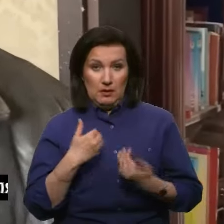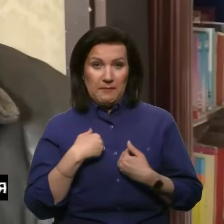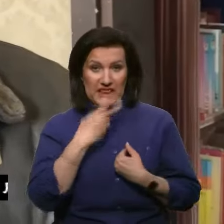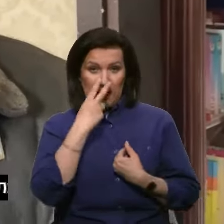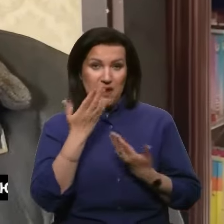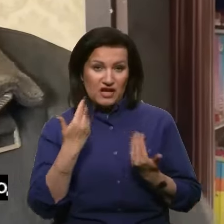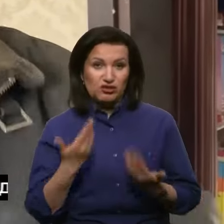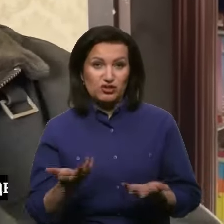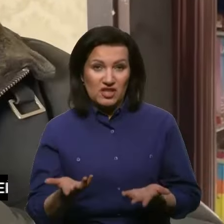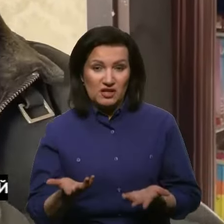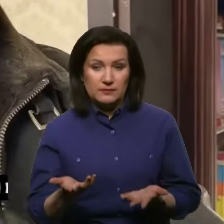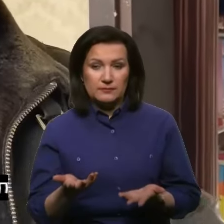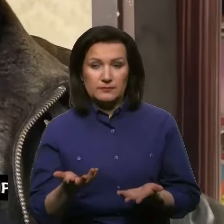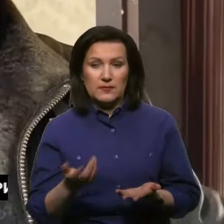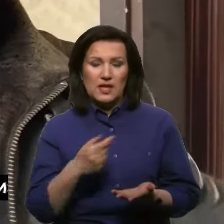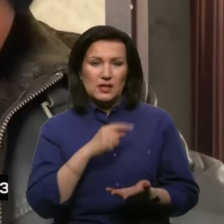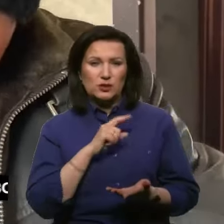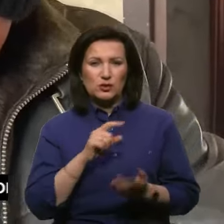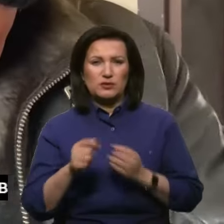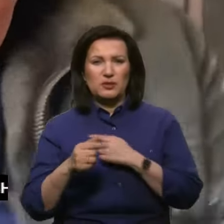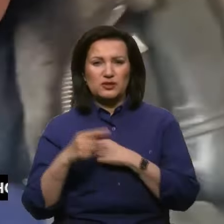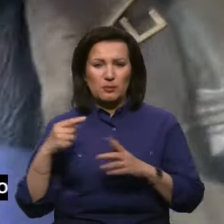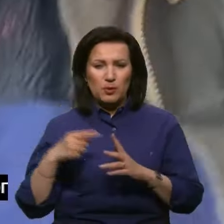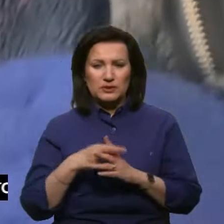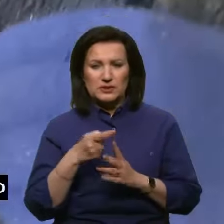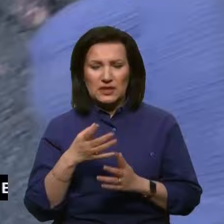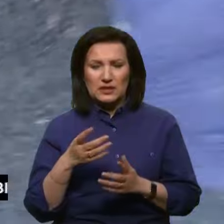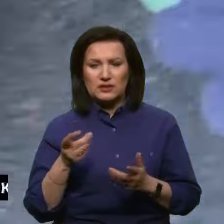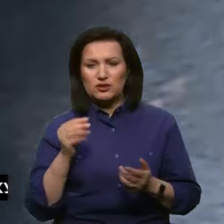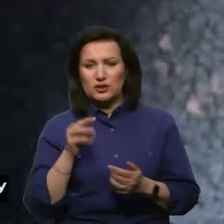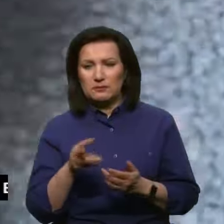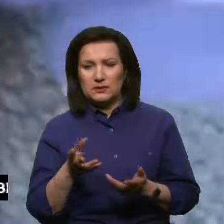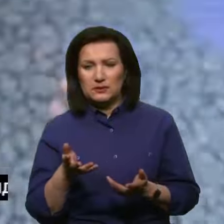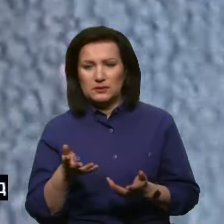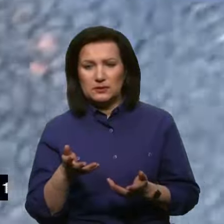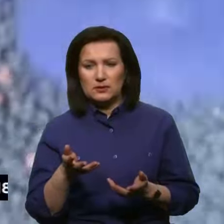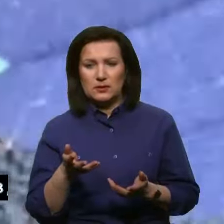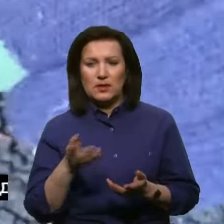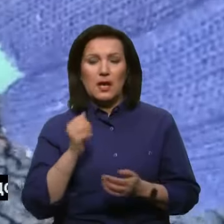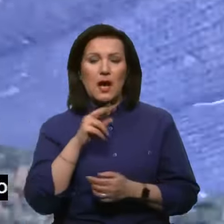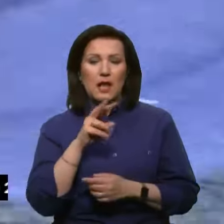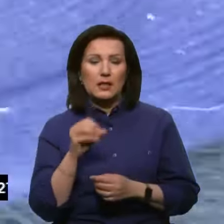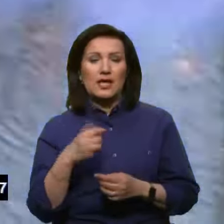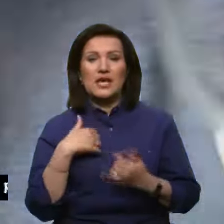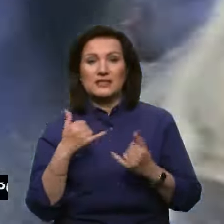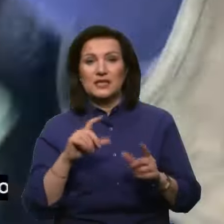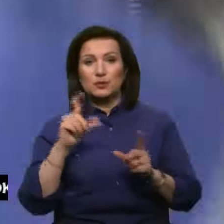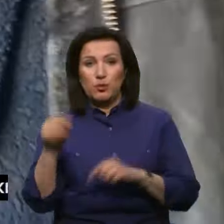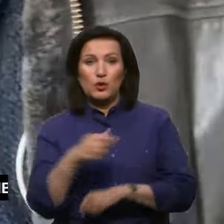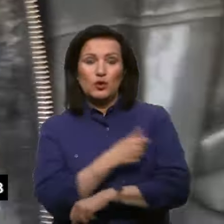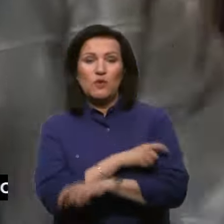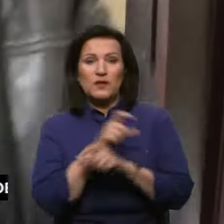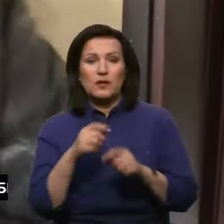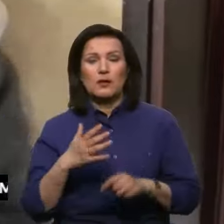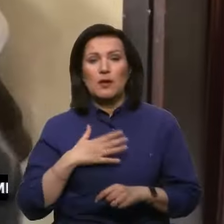бачите, тут щось плече пробито, простреляно чимось. Але ну, я зараз поїду в лікарню,